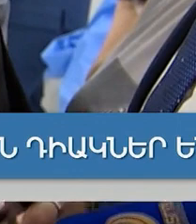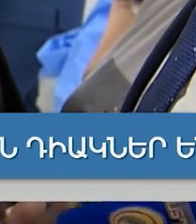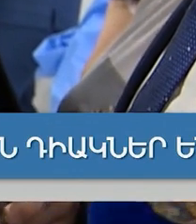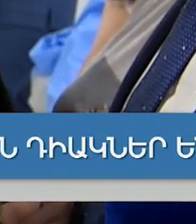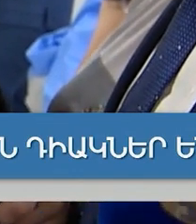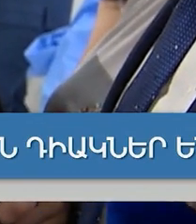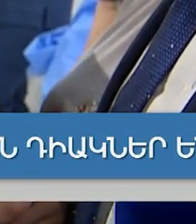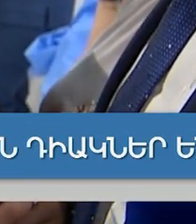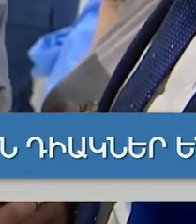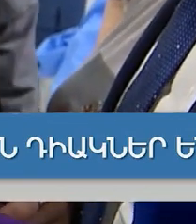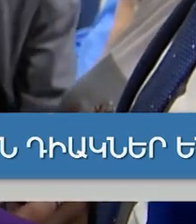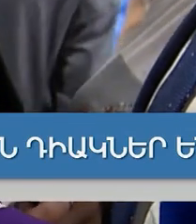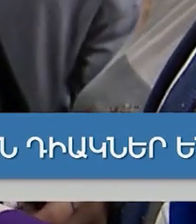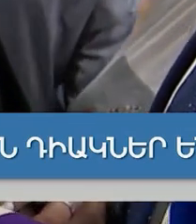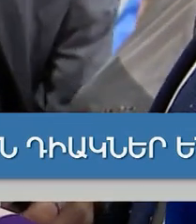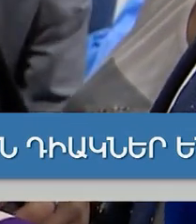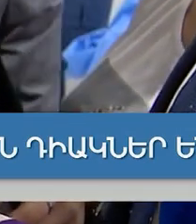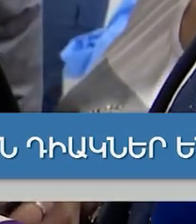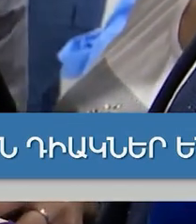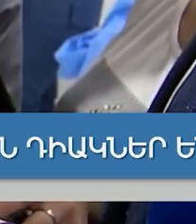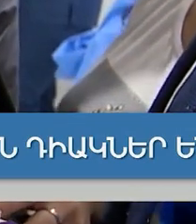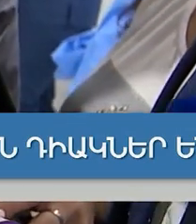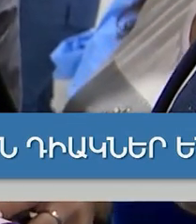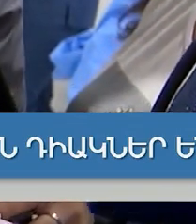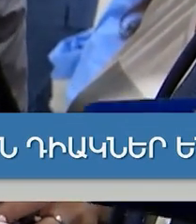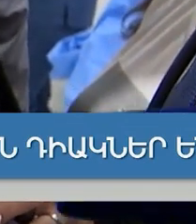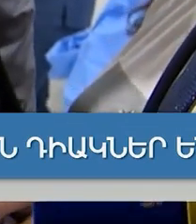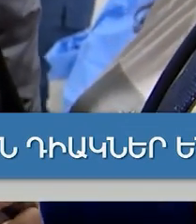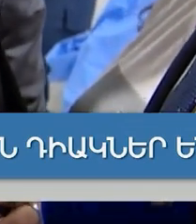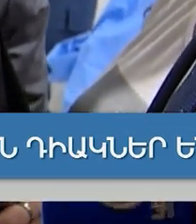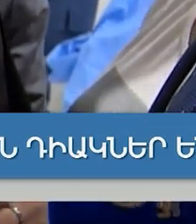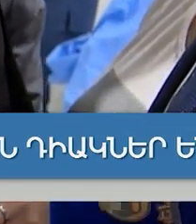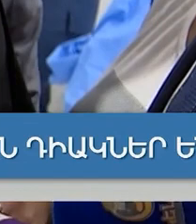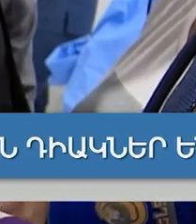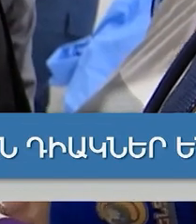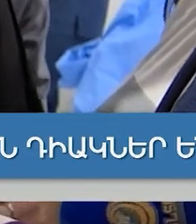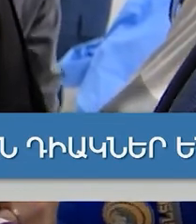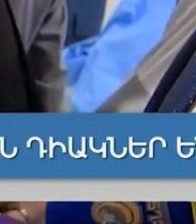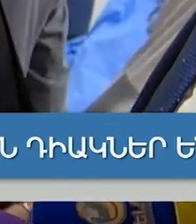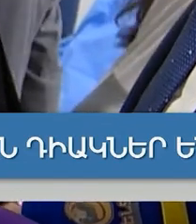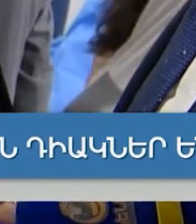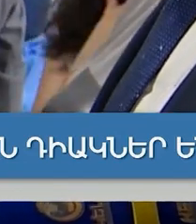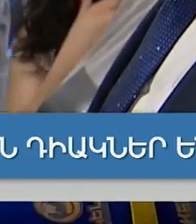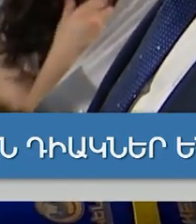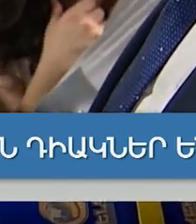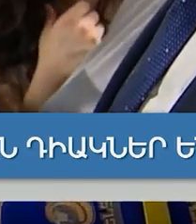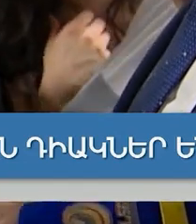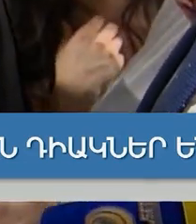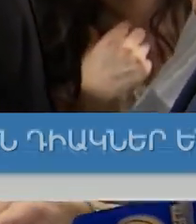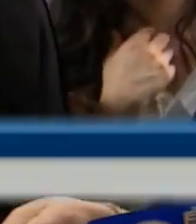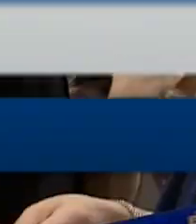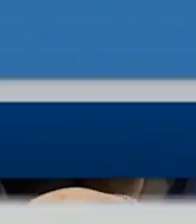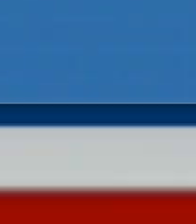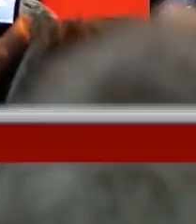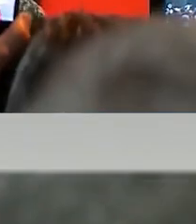Ռոբերտ Քոչարյան անունով քաղաքական գործիչ Հայաստանում գոյություն չունի, բայց քաղաքական դիակներն են պատասխանատու օրենքի առաջ, վարչապետի